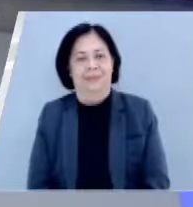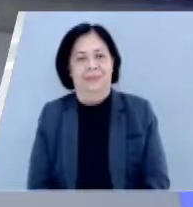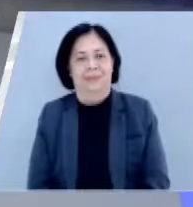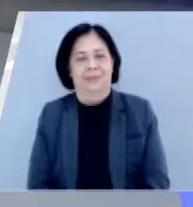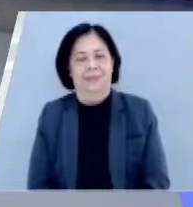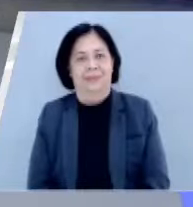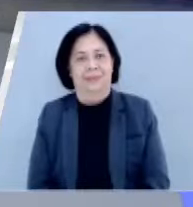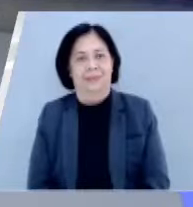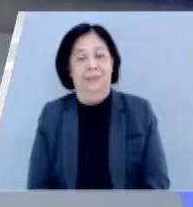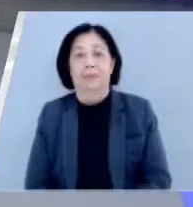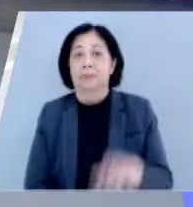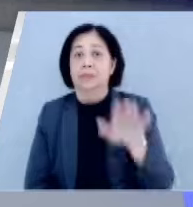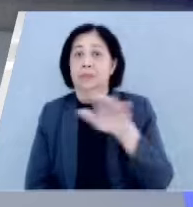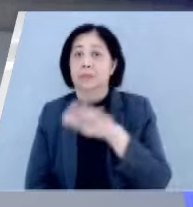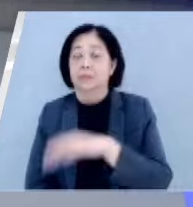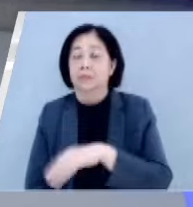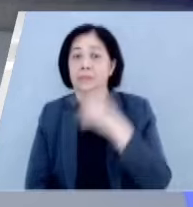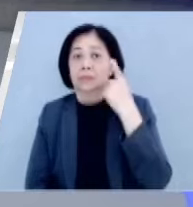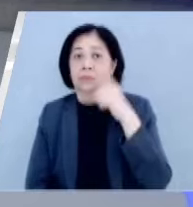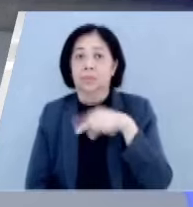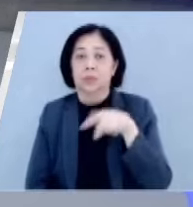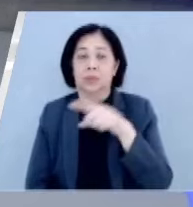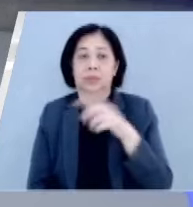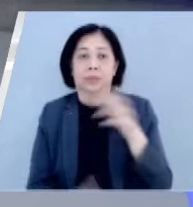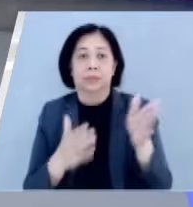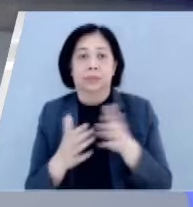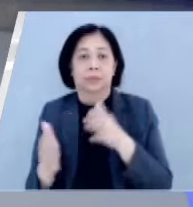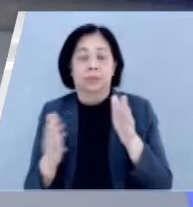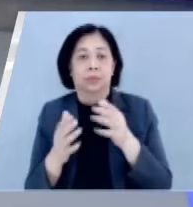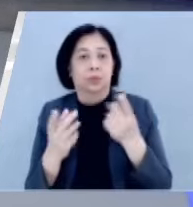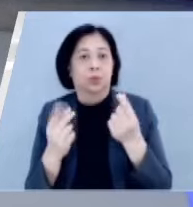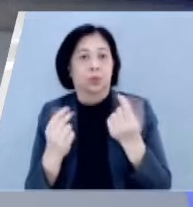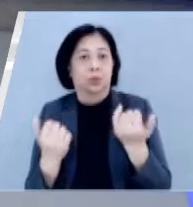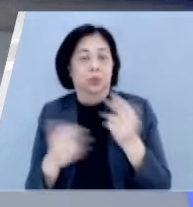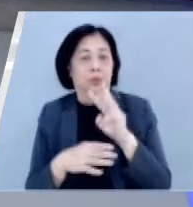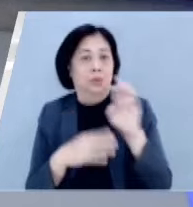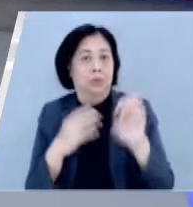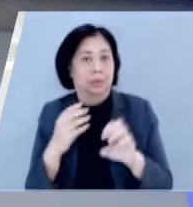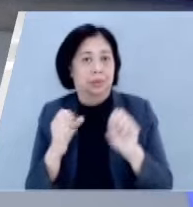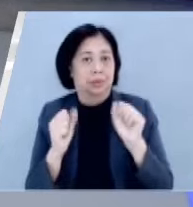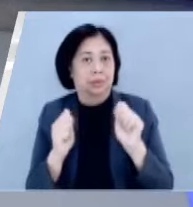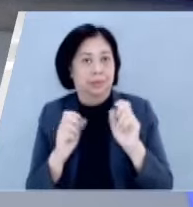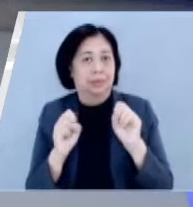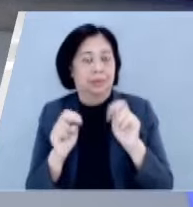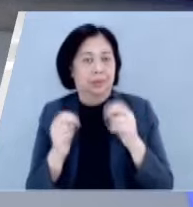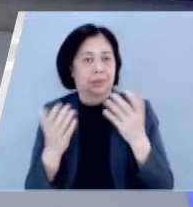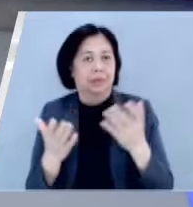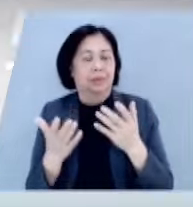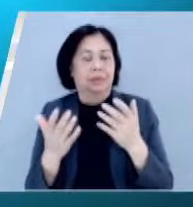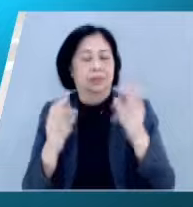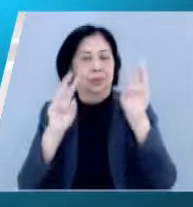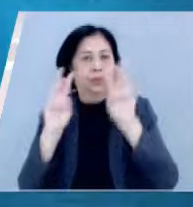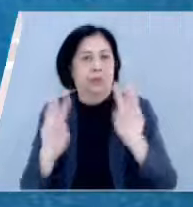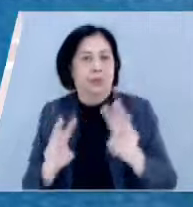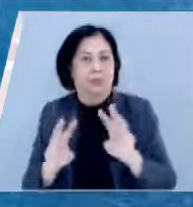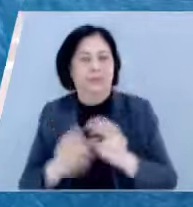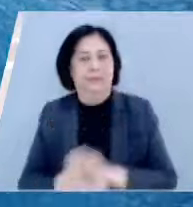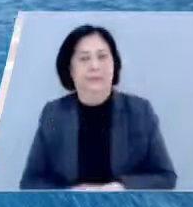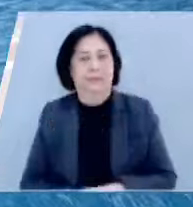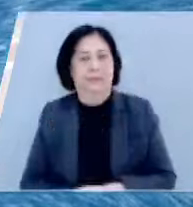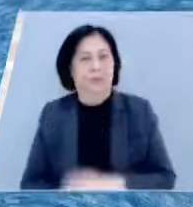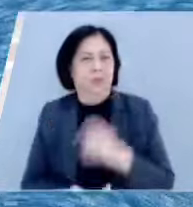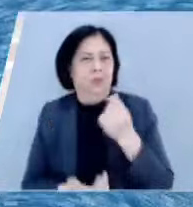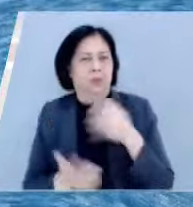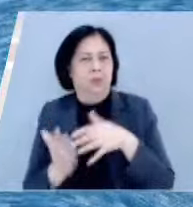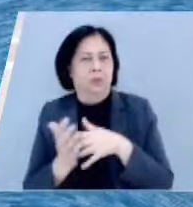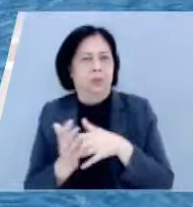Mga Kapuso, para sa mga nagpaplano pa lang ng gagawin ngayong weekend, narito ang magiging lagay ng panahon. Bagyang humina ang epekto